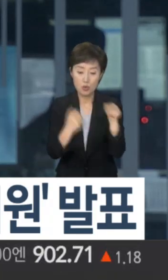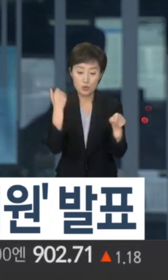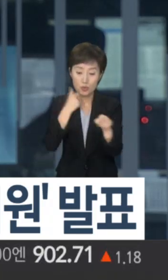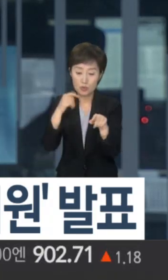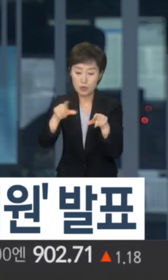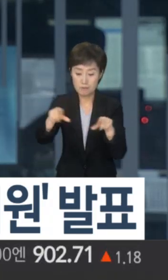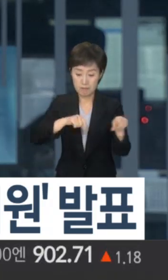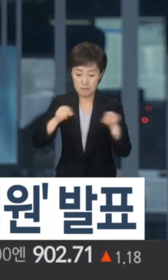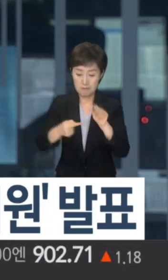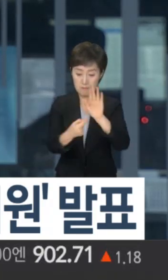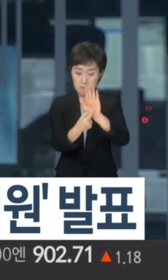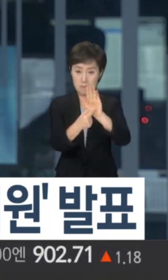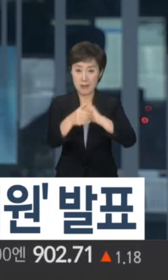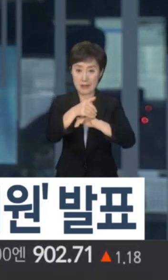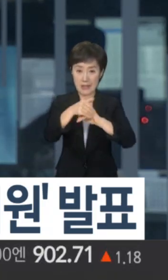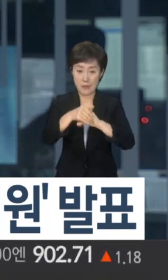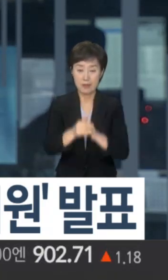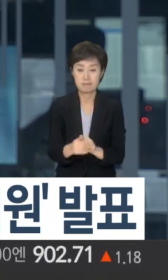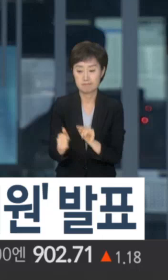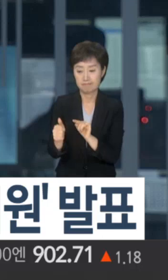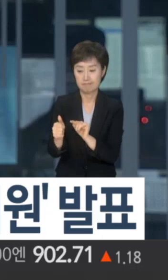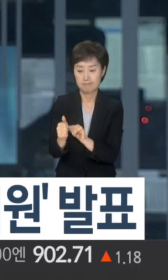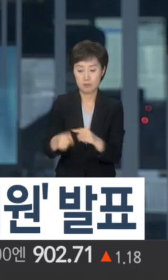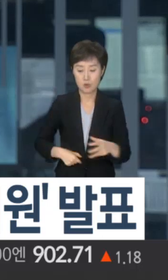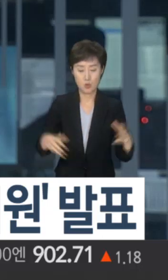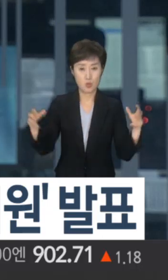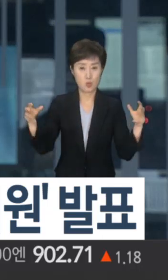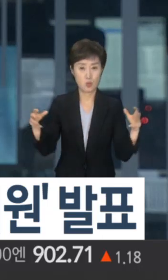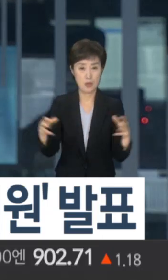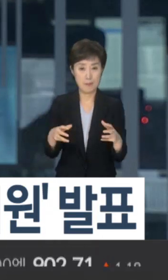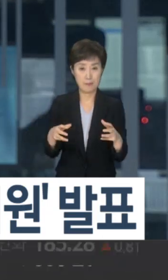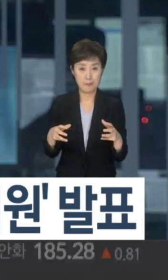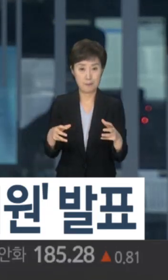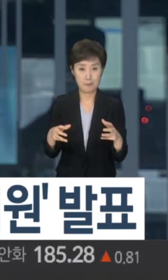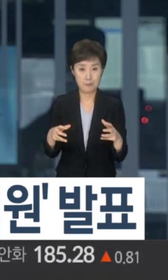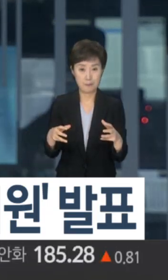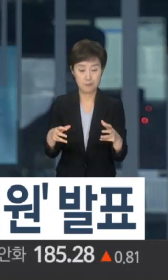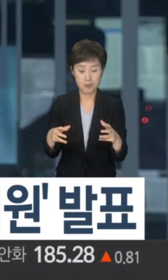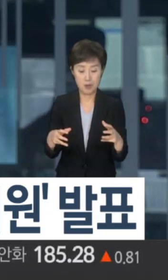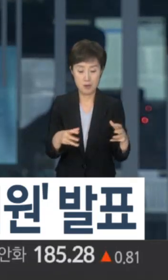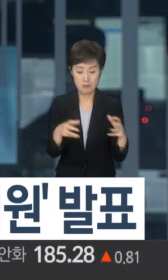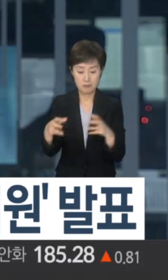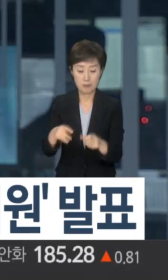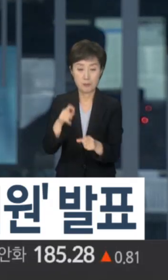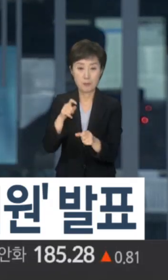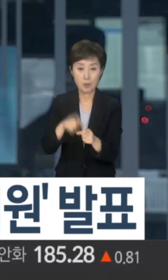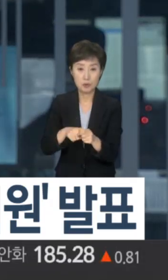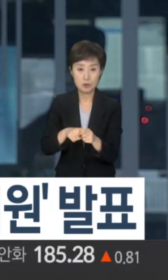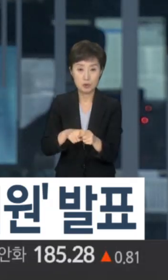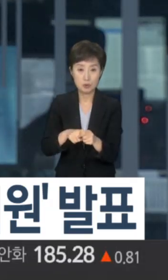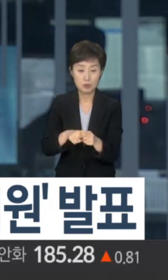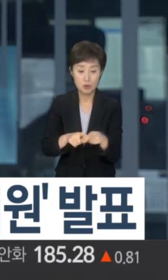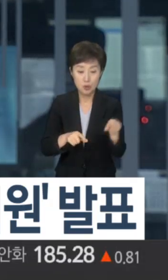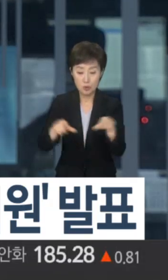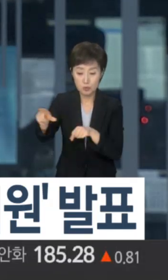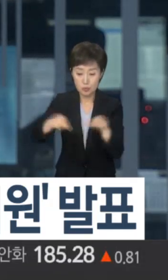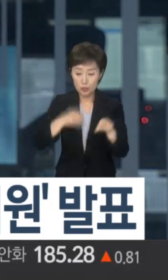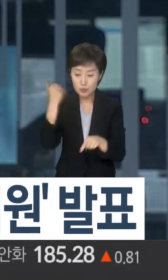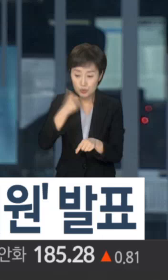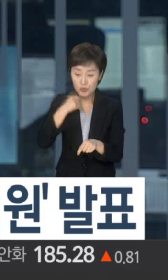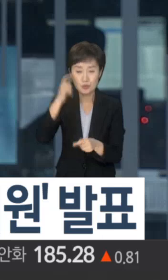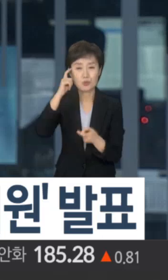불거진 상황에서 인 위원장이 당 통합을 이끌 혁신위원들로 어떤 인사들을 선택했을지 관심이